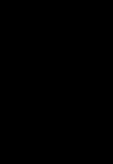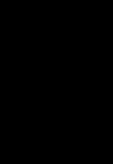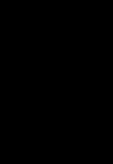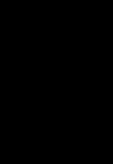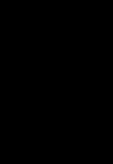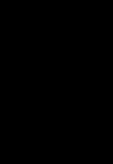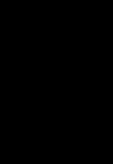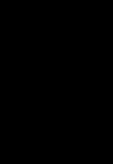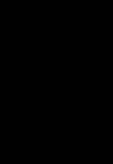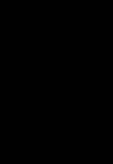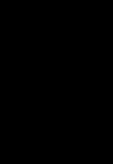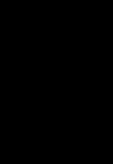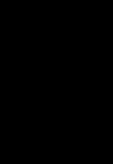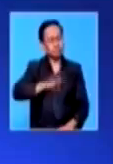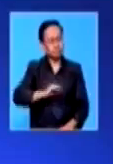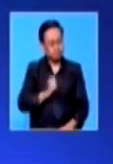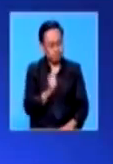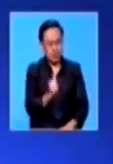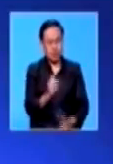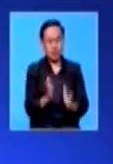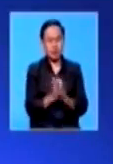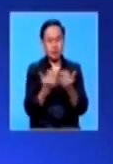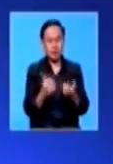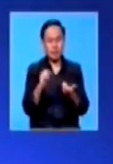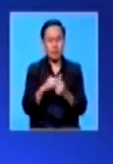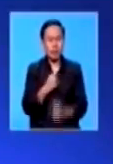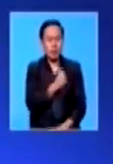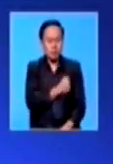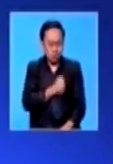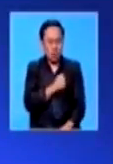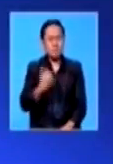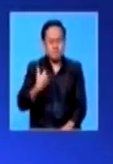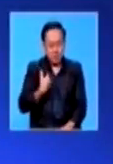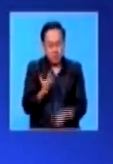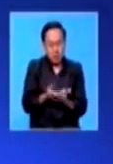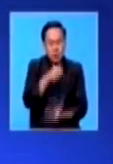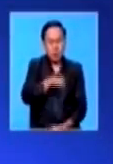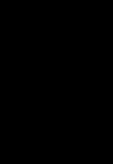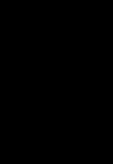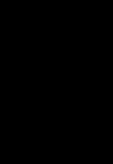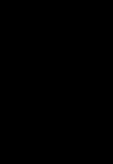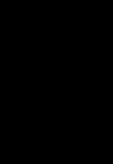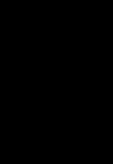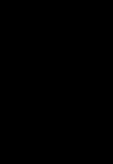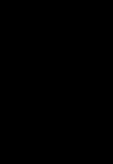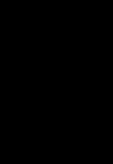แบบนี้จริงๆแล้วมันก็ทุกข์อยู่เพราะรายได้น้อยนี่ถิ่นเยอะแยะ